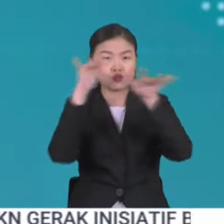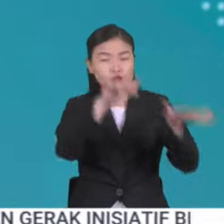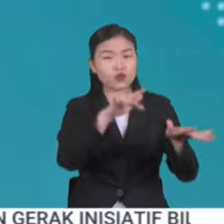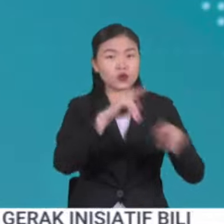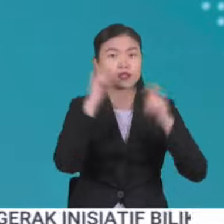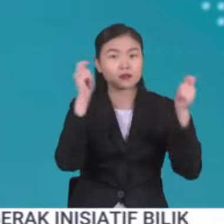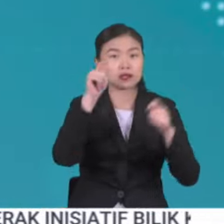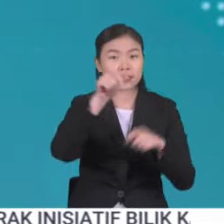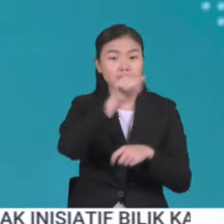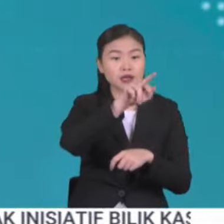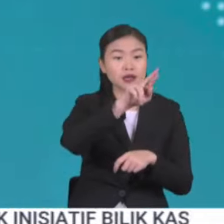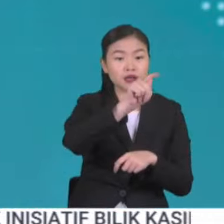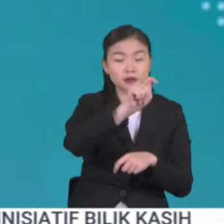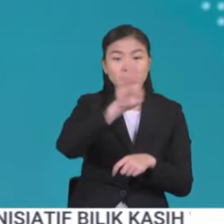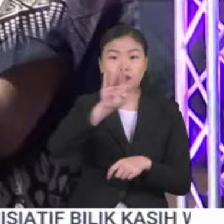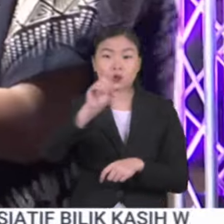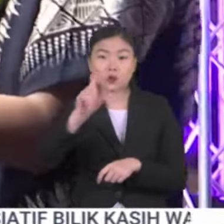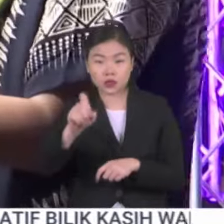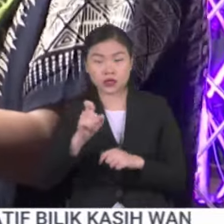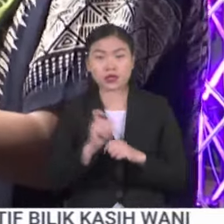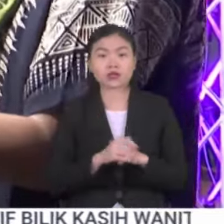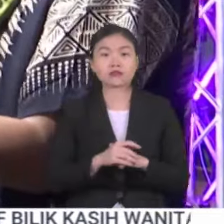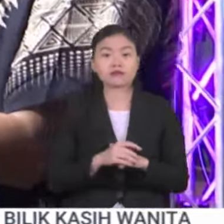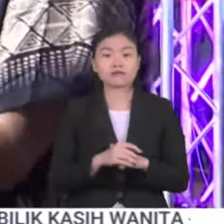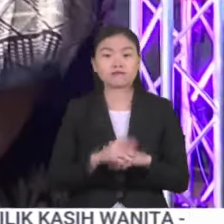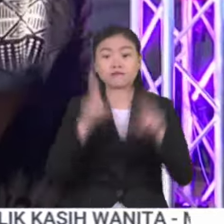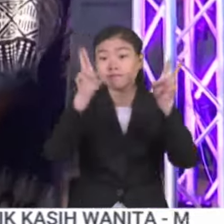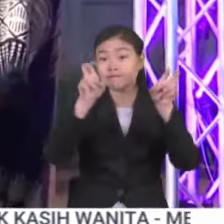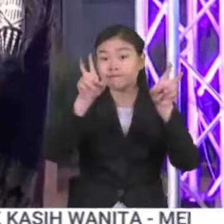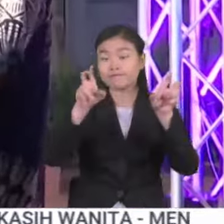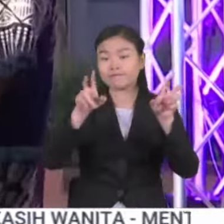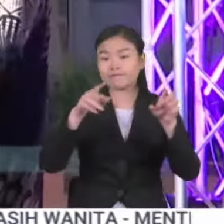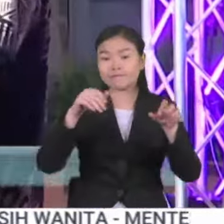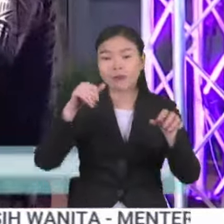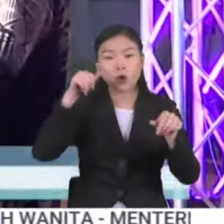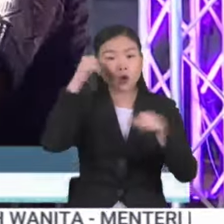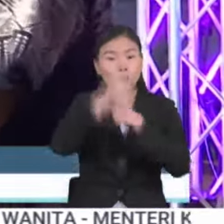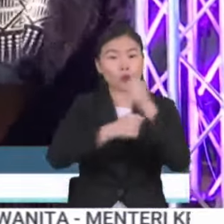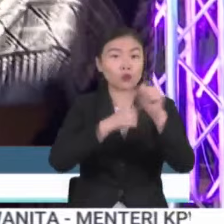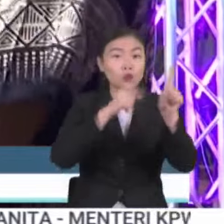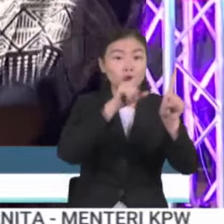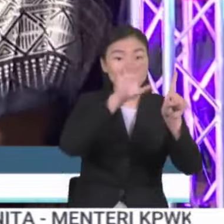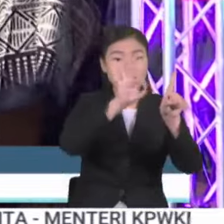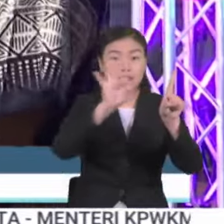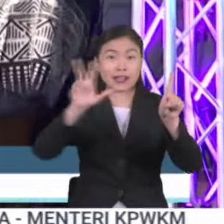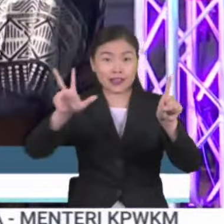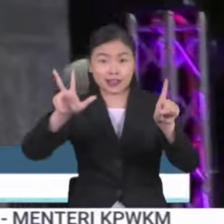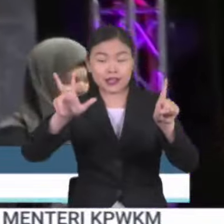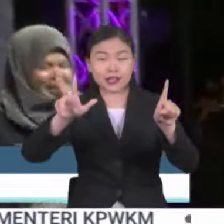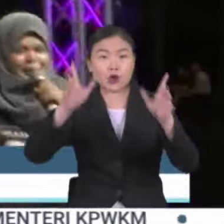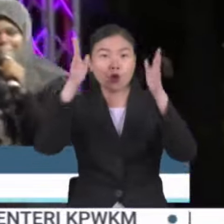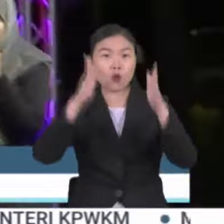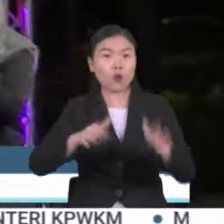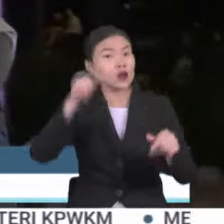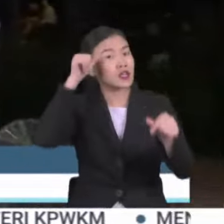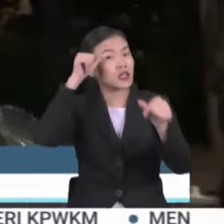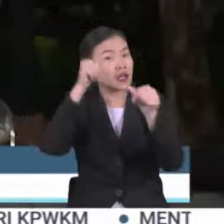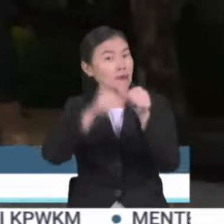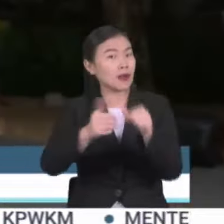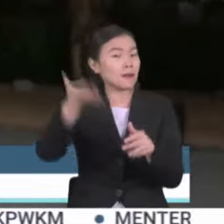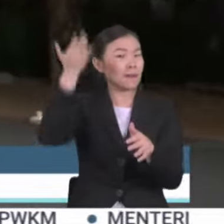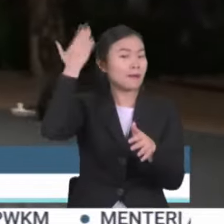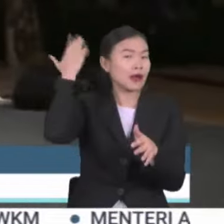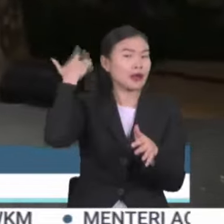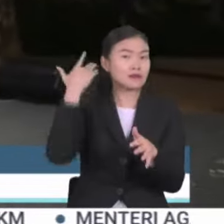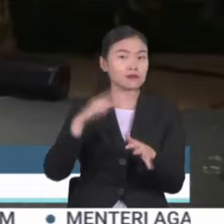Padang Mansirat Langkawi. Berkonsepkan nostalgia 93, para pengunjung dan pendengar dibawa mengimbau